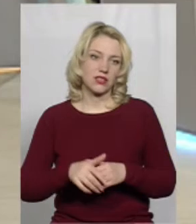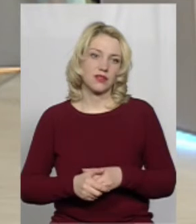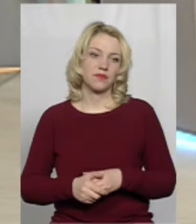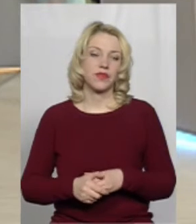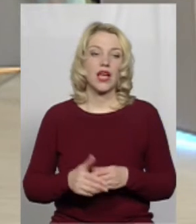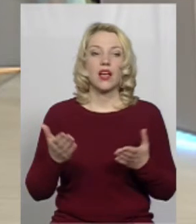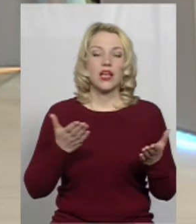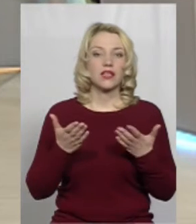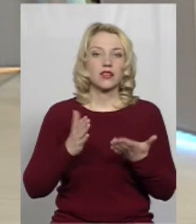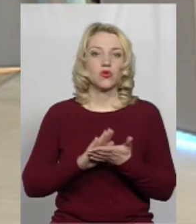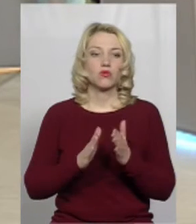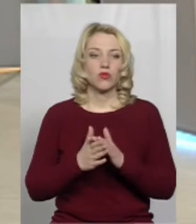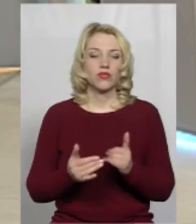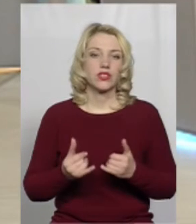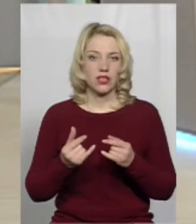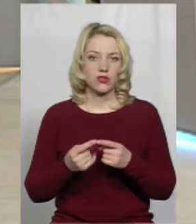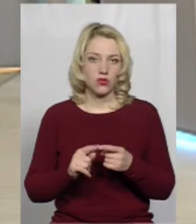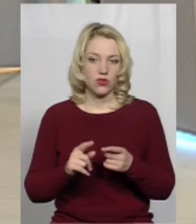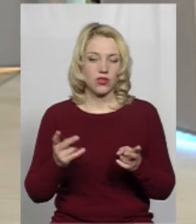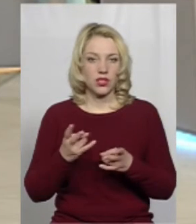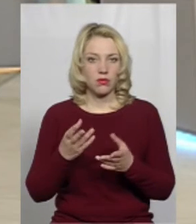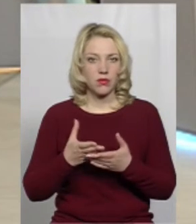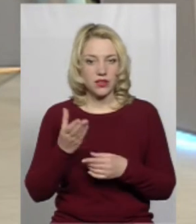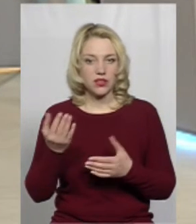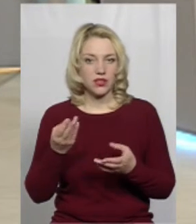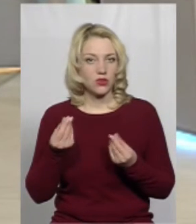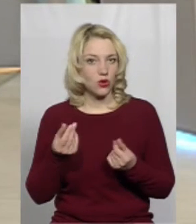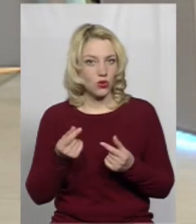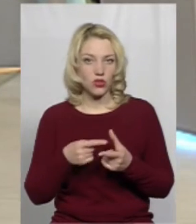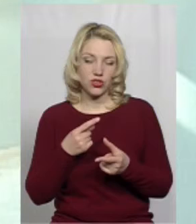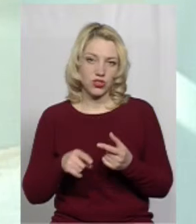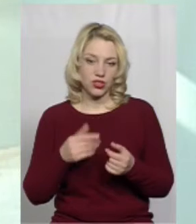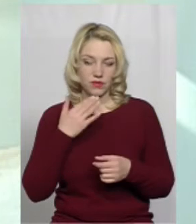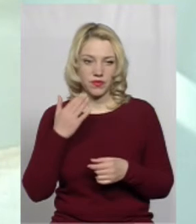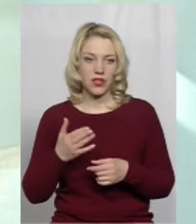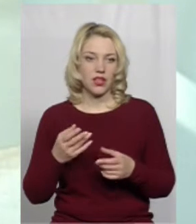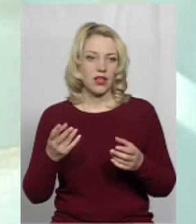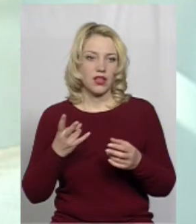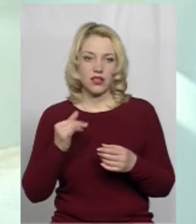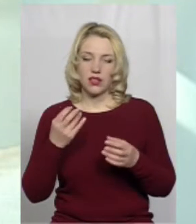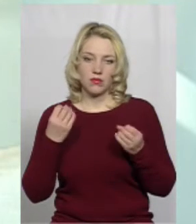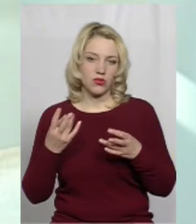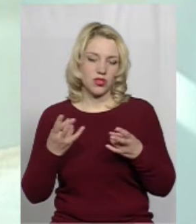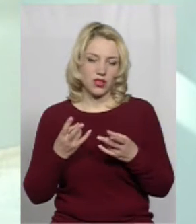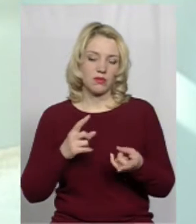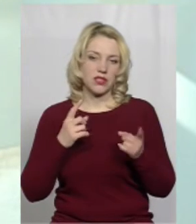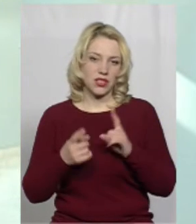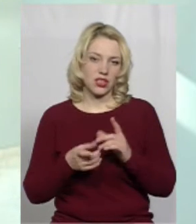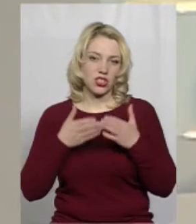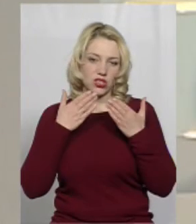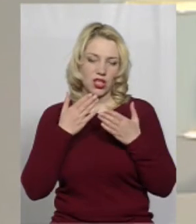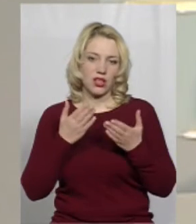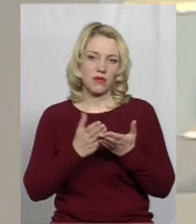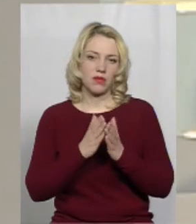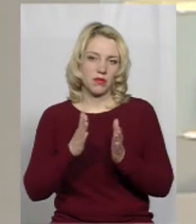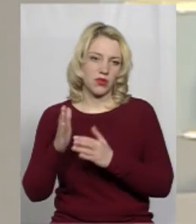а які раз. Умови для цього? Треба платити якісь гроші? Чи... Ні, треба просто стати читачем бібліотеки. Безкоштовне